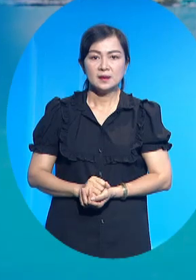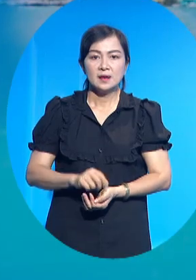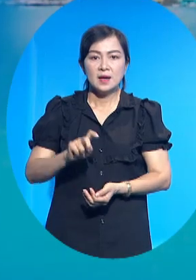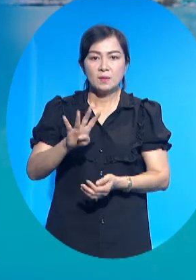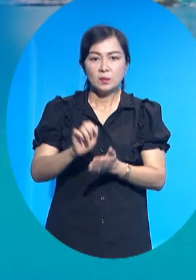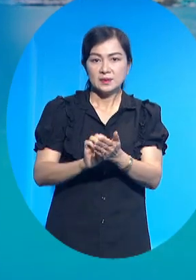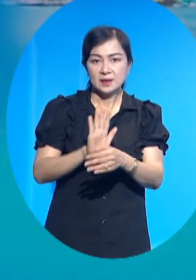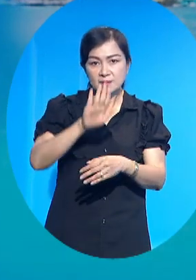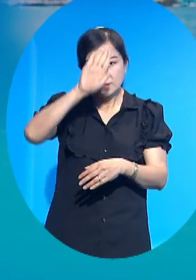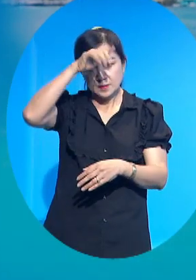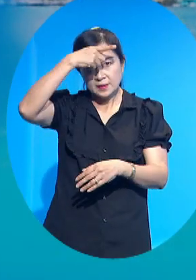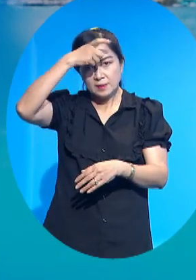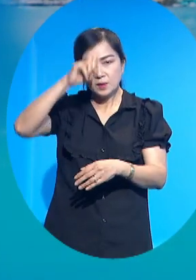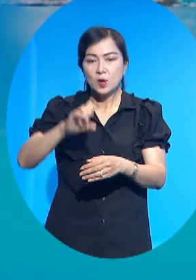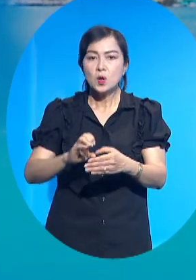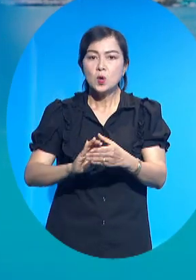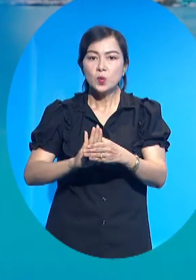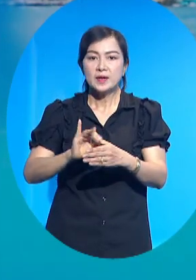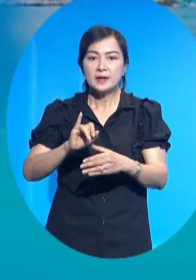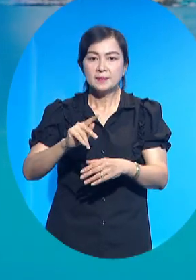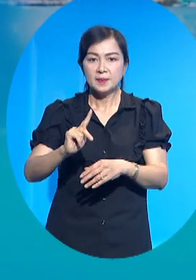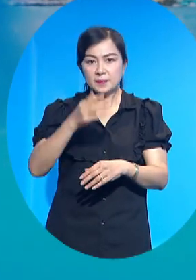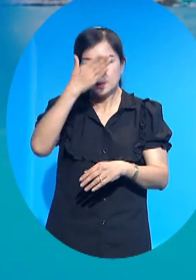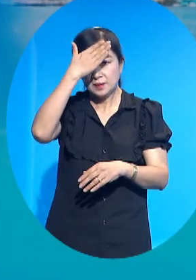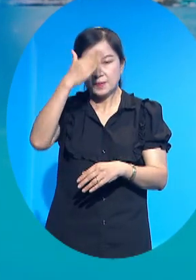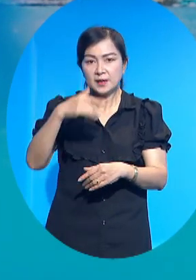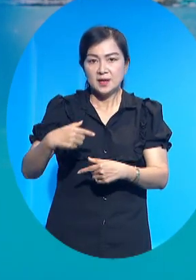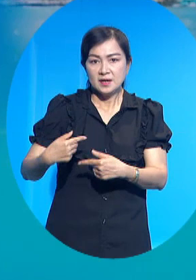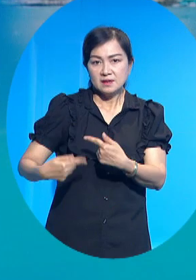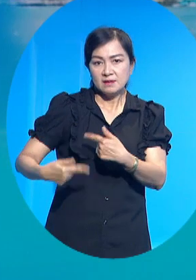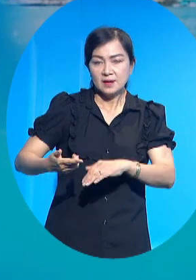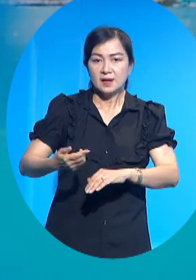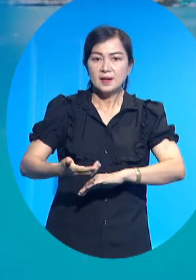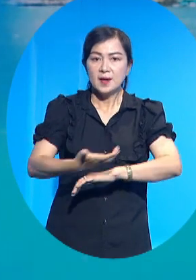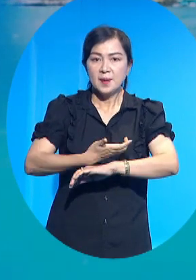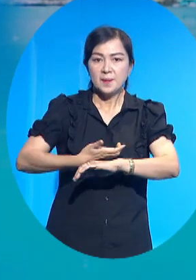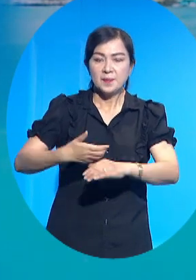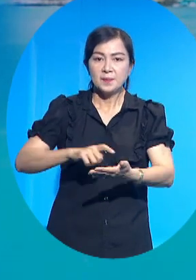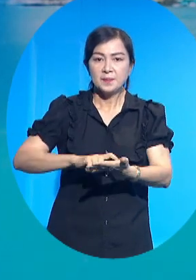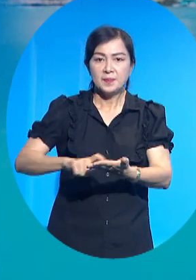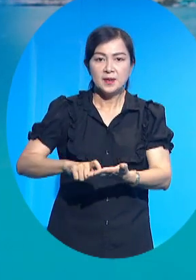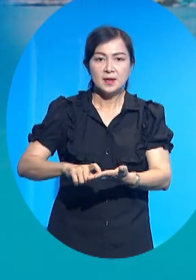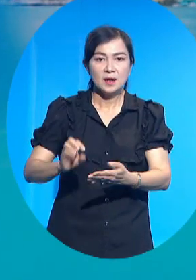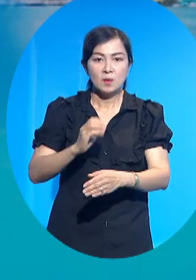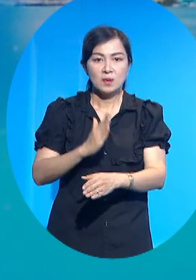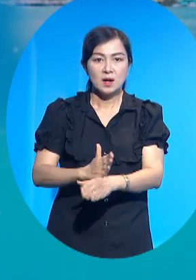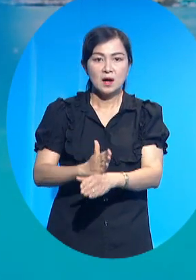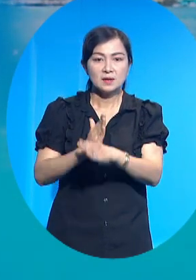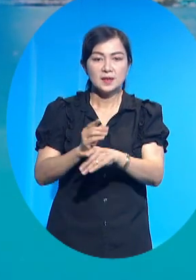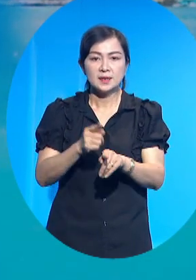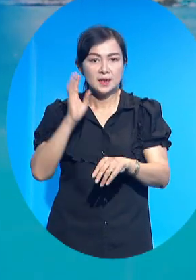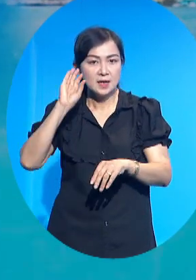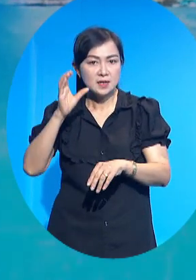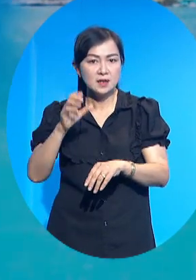Ngày 24 tháng 5, Tổng Giám đốc Quỹ Tiền tệ Quốc tế IMF cho biết cuộc tranh cãi trong nước Mỹ về trần nợ công là không cần thiết cho nền kinh tế thế